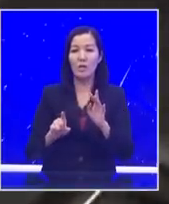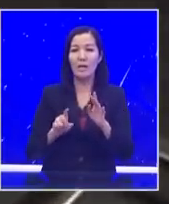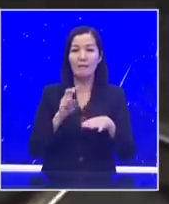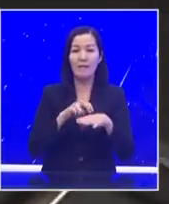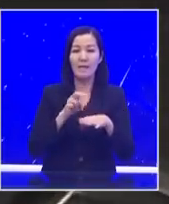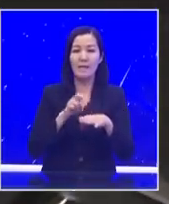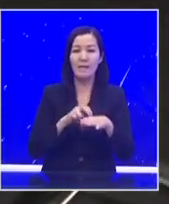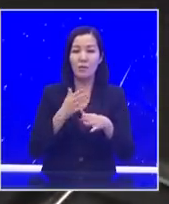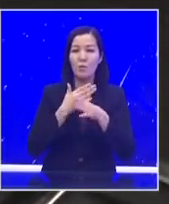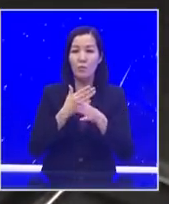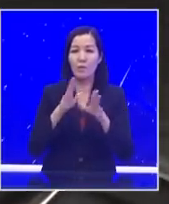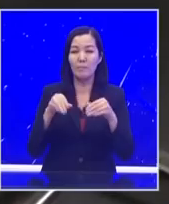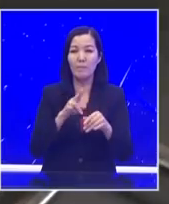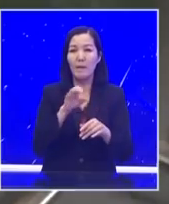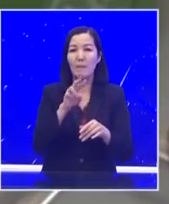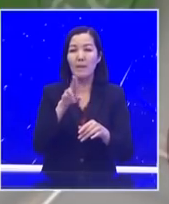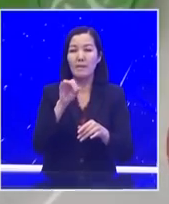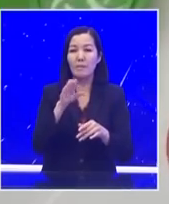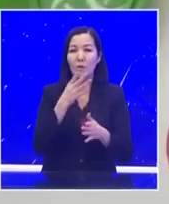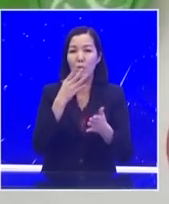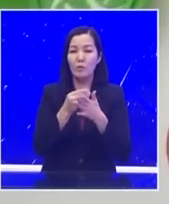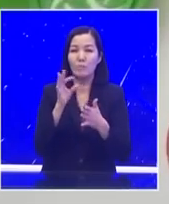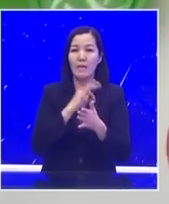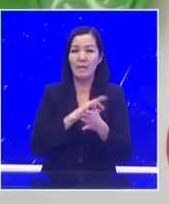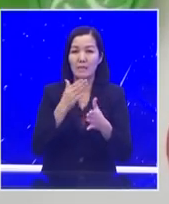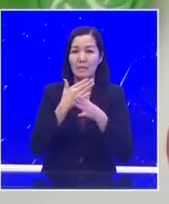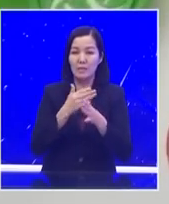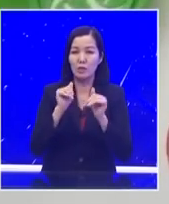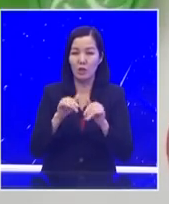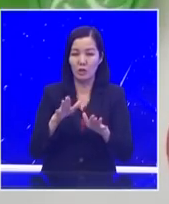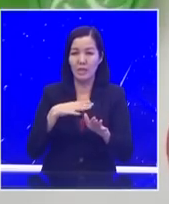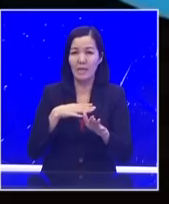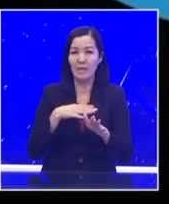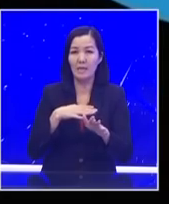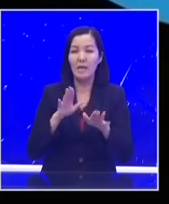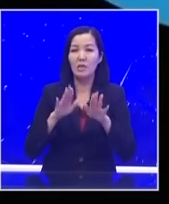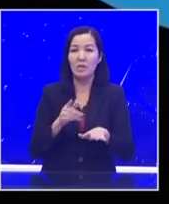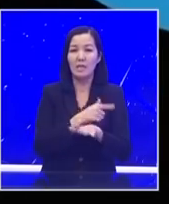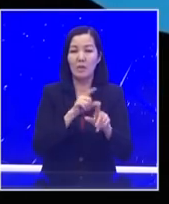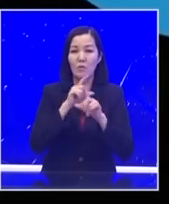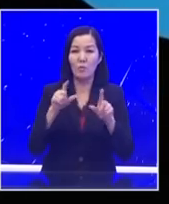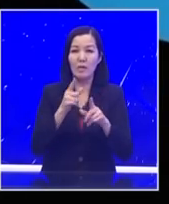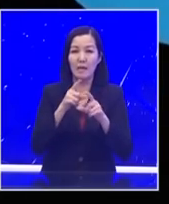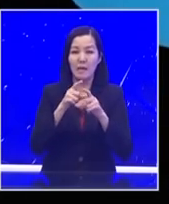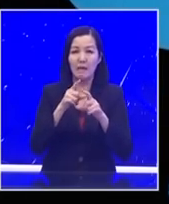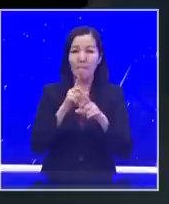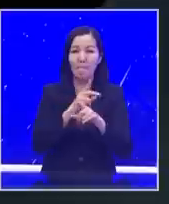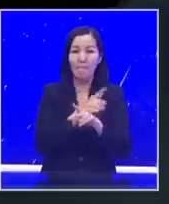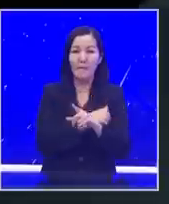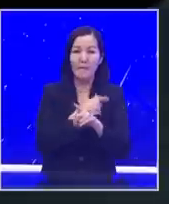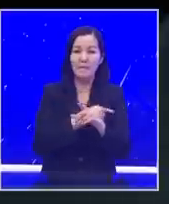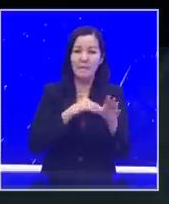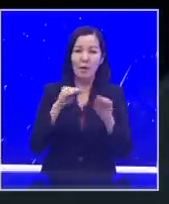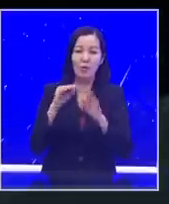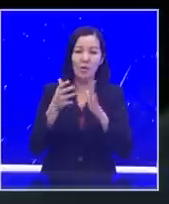дәрігерлерге қол ұшын беріп, пандемиямен күресуде өз пайдасын тигізудің амалын тапты. Жергілікті ауруханаларда медициналық құрал жабдықтарының